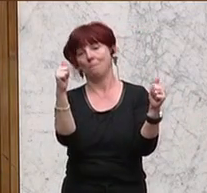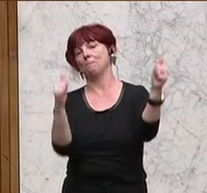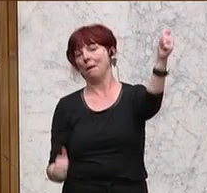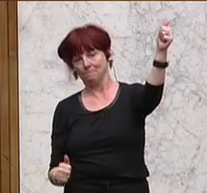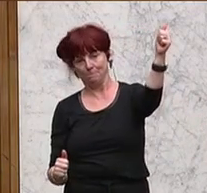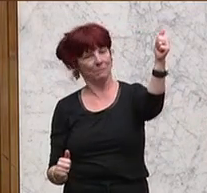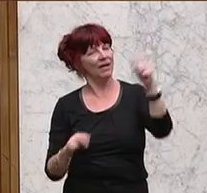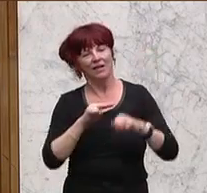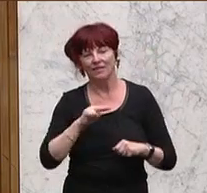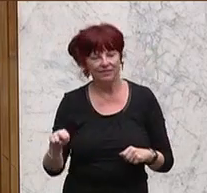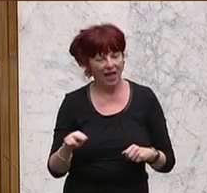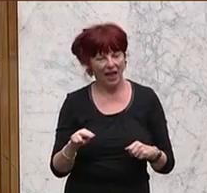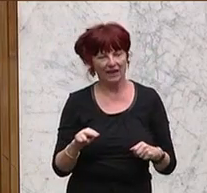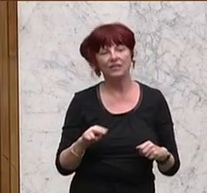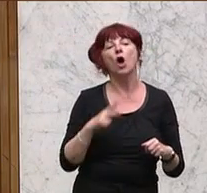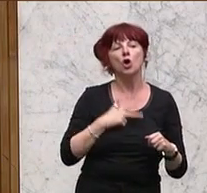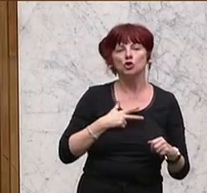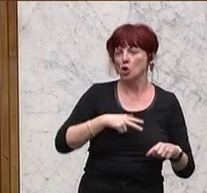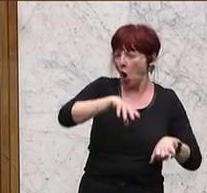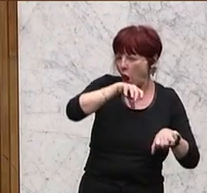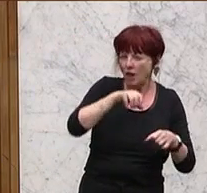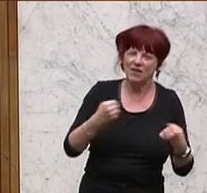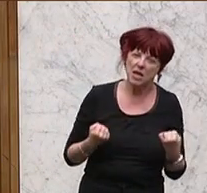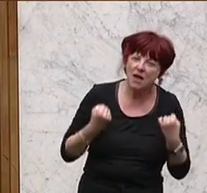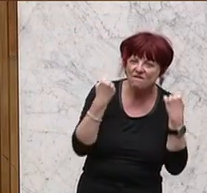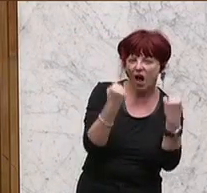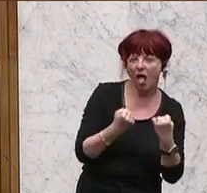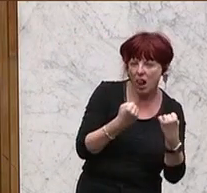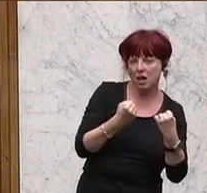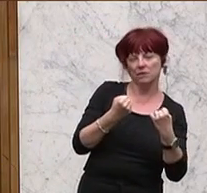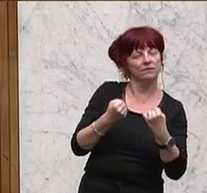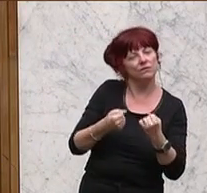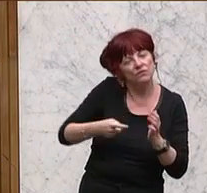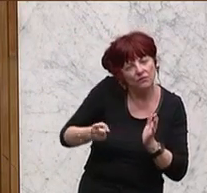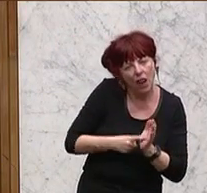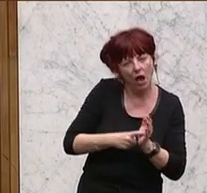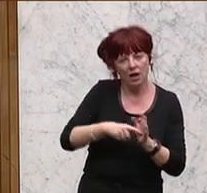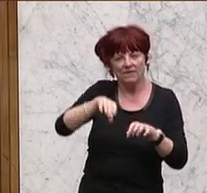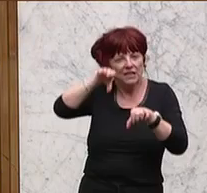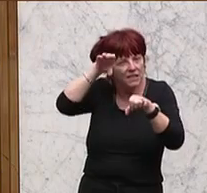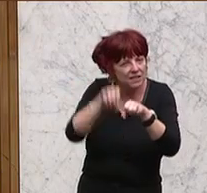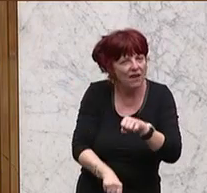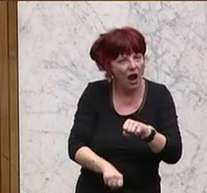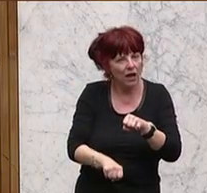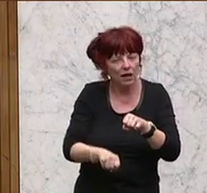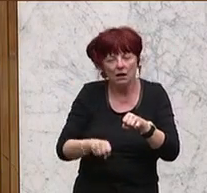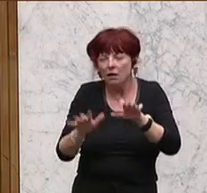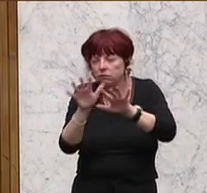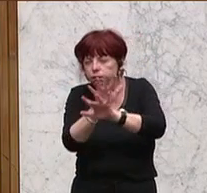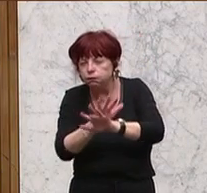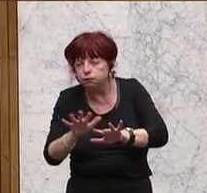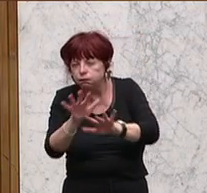auf der gleichen Ebene. Es soll mit Brachialgewalt durchgedrückt werden im Rahmen einer gewissen großen Unklarheit und